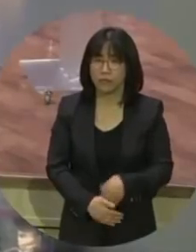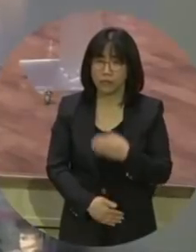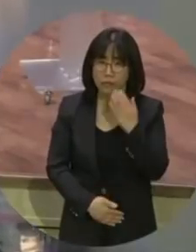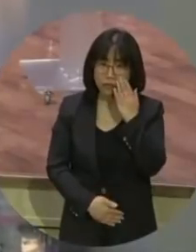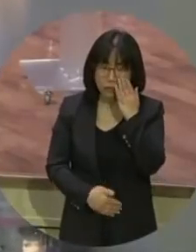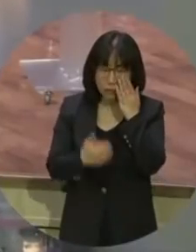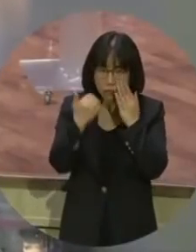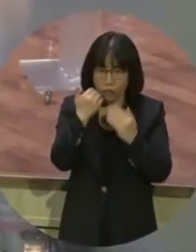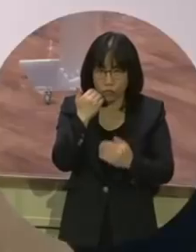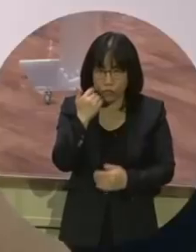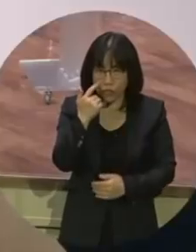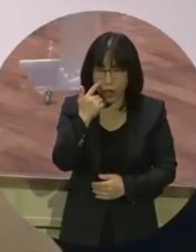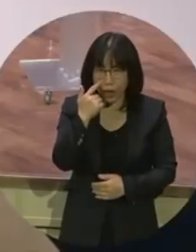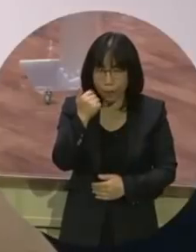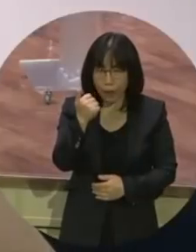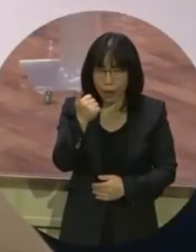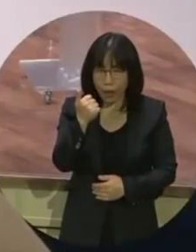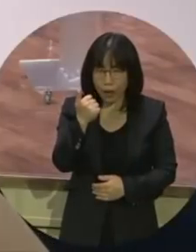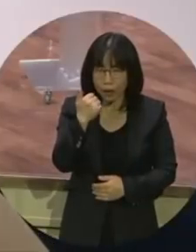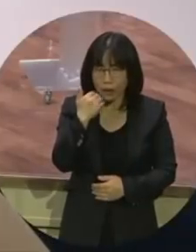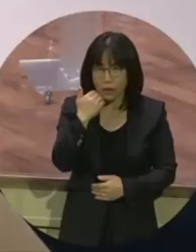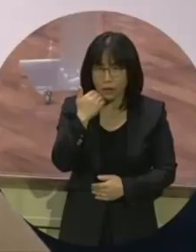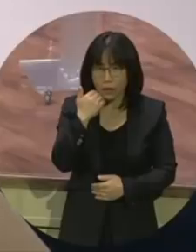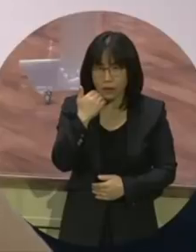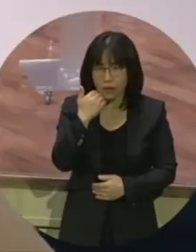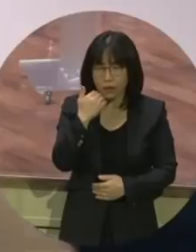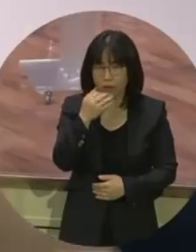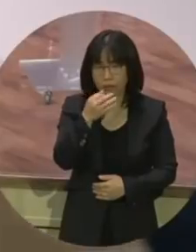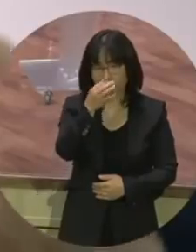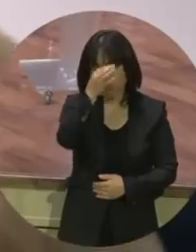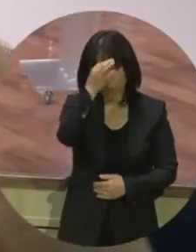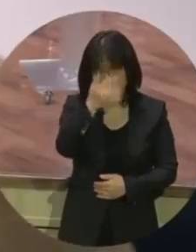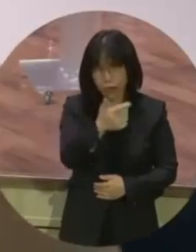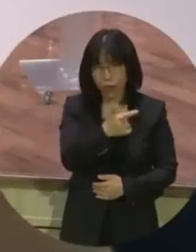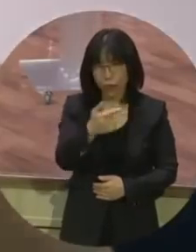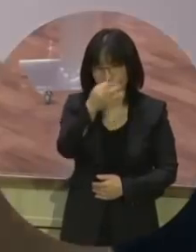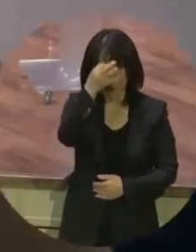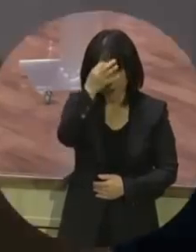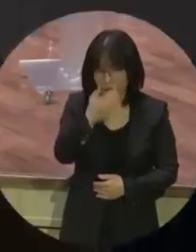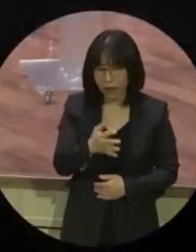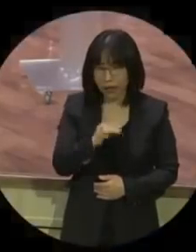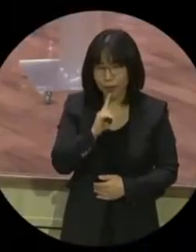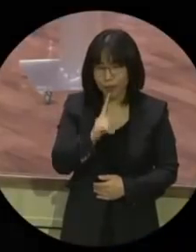진영이 아빠. 항상 미안해요. 나한테는.